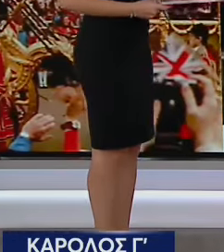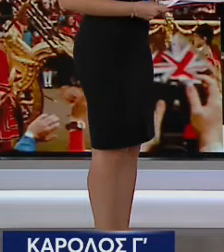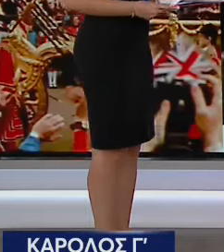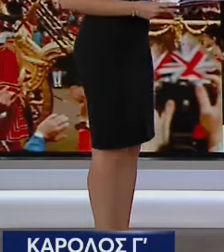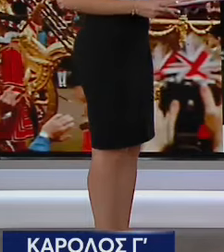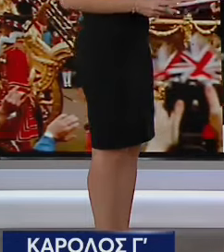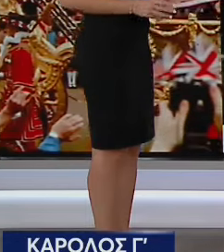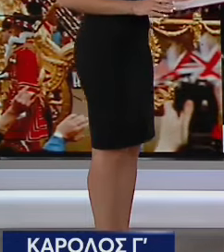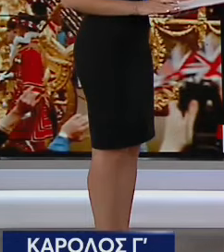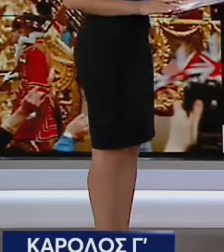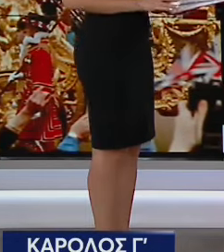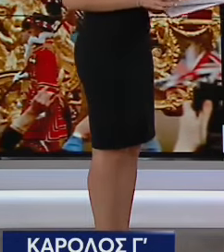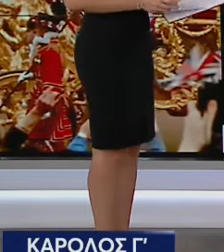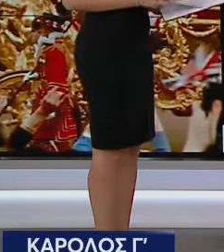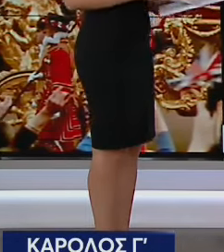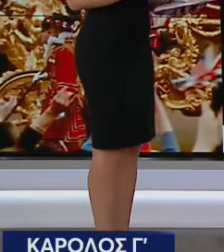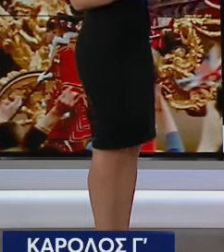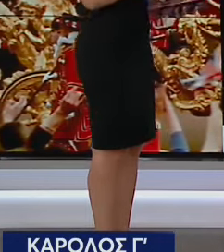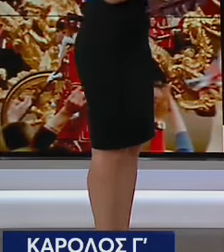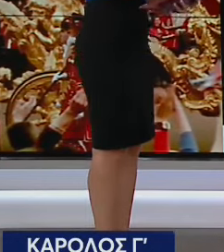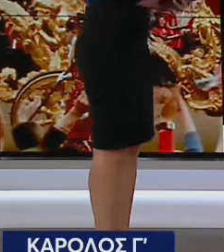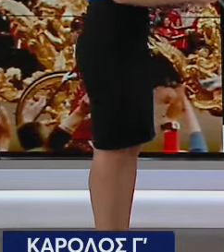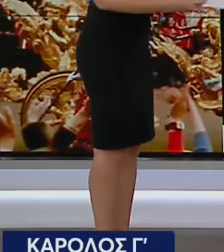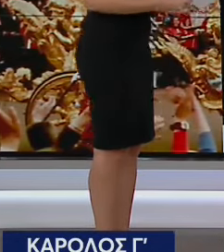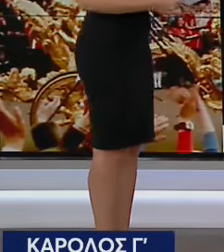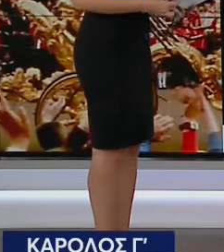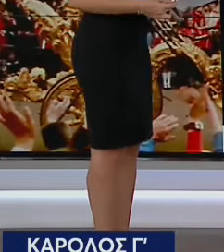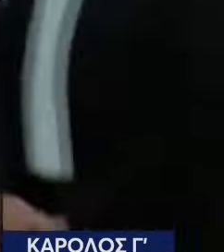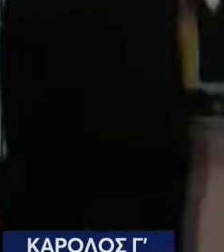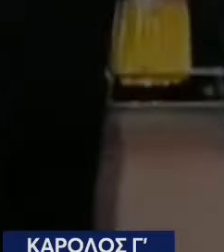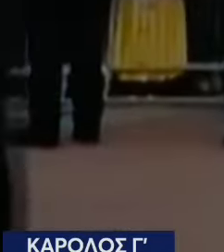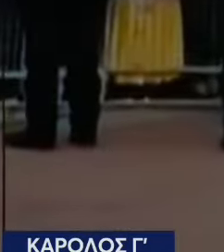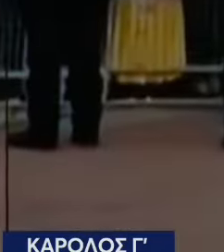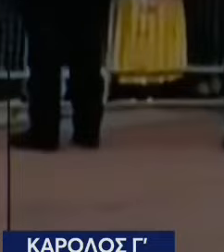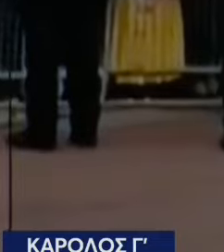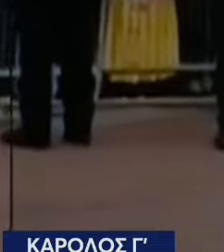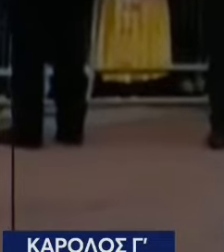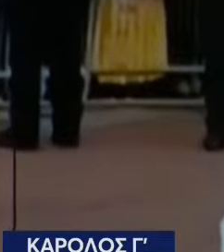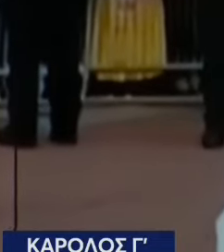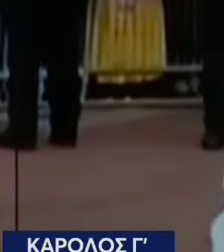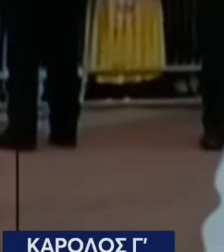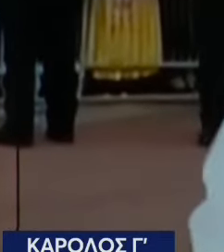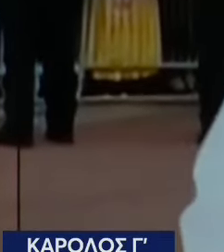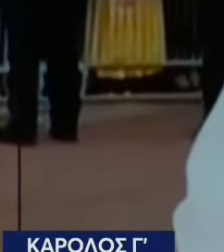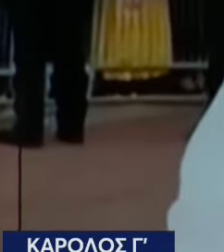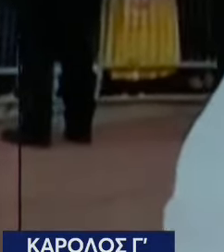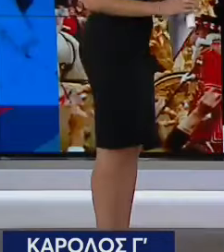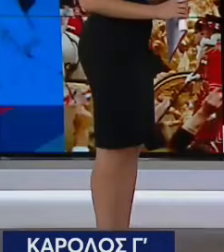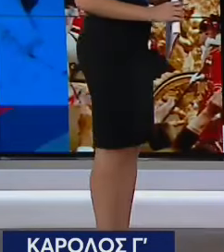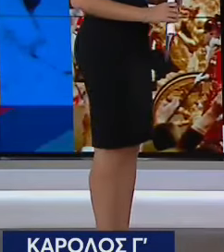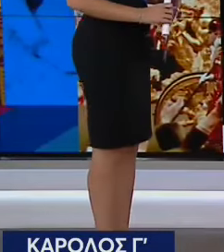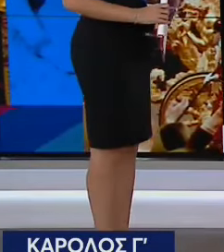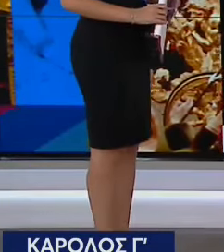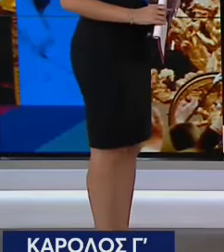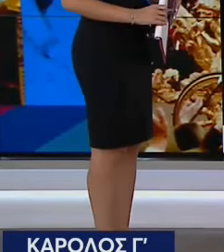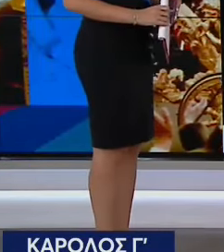έχει κατά καιρούς πει ότι μπορεί να είναι πιο παρεμβατικός ο ίδιος, μπορεί να έχει έναν άλλο τρόπο βασιλείας από αυτόν της Ελισάβετ. Τι περιμένουμε να πει? Η αλήθεια είναι ότι